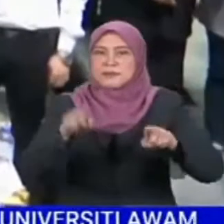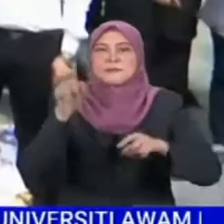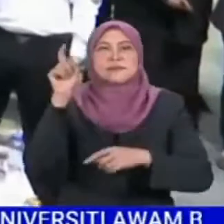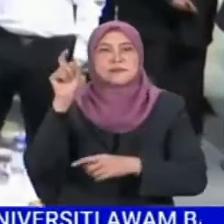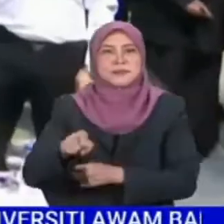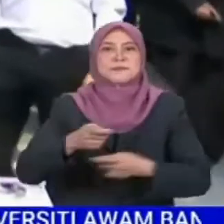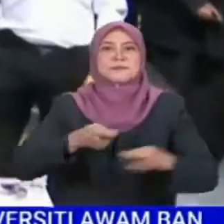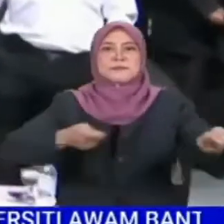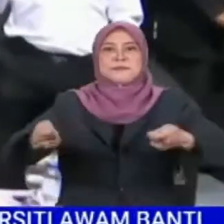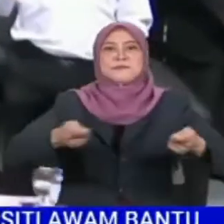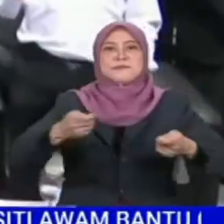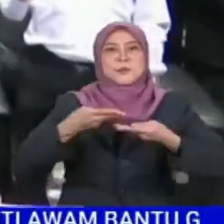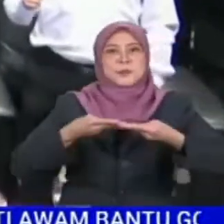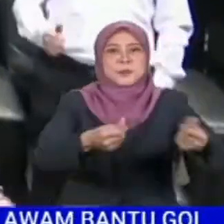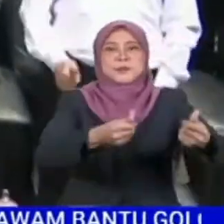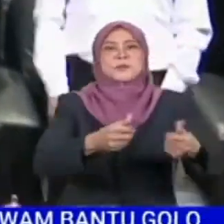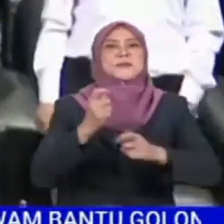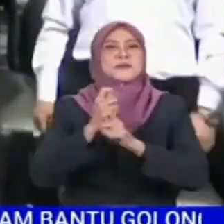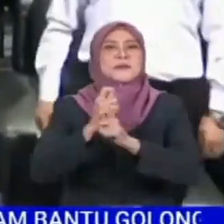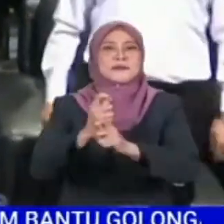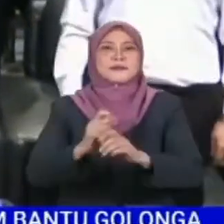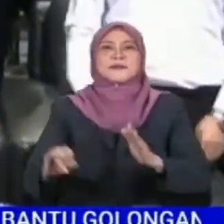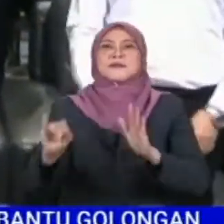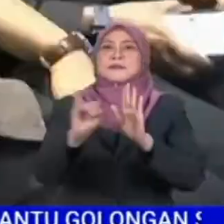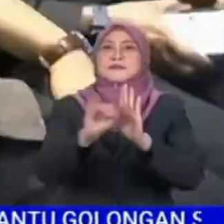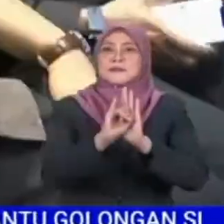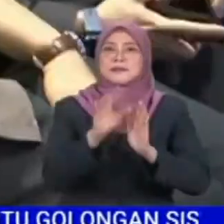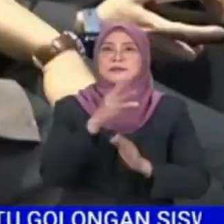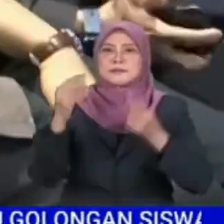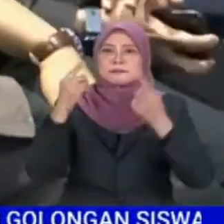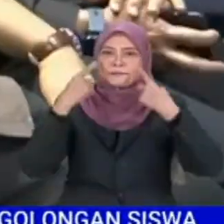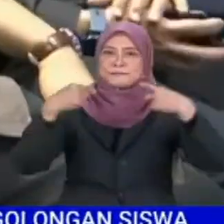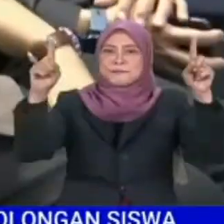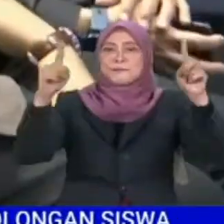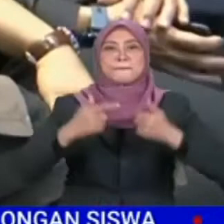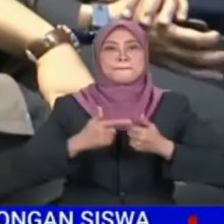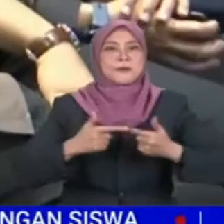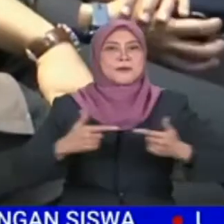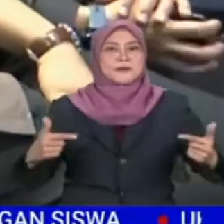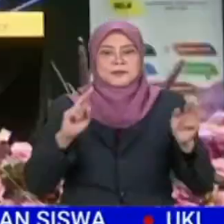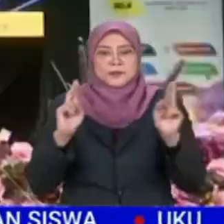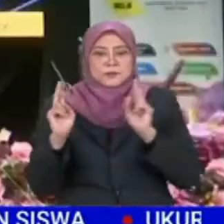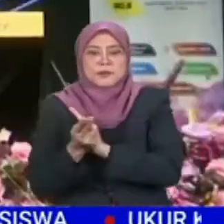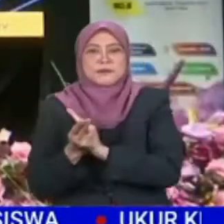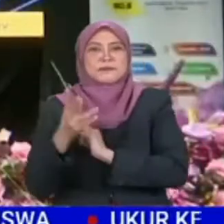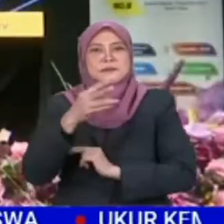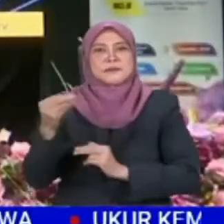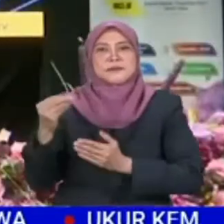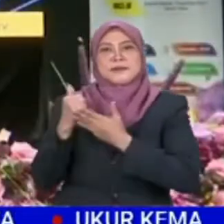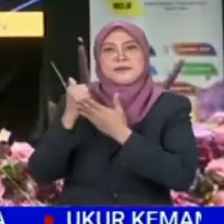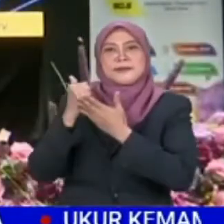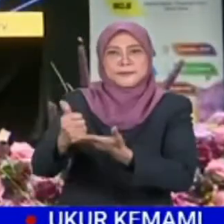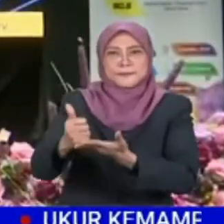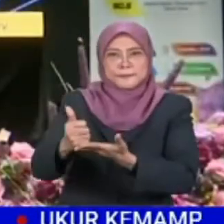kesegaran, pertahankan integriti, usaha ke arah kecemerlangan, berani untuk berubah dan bantu.